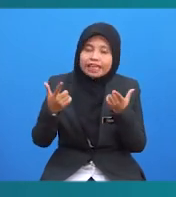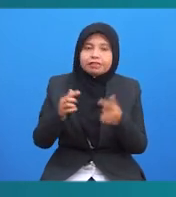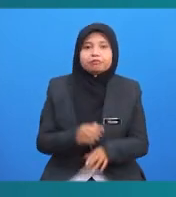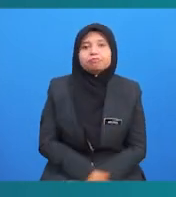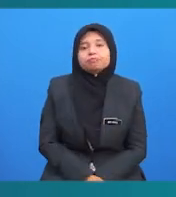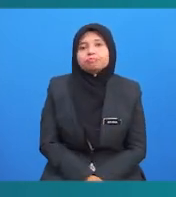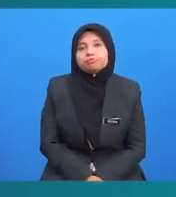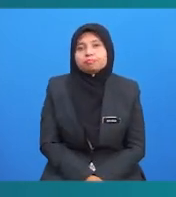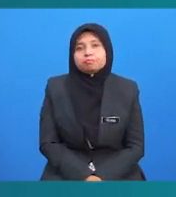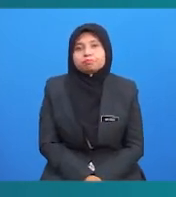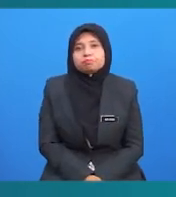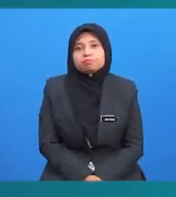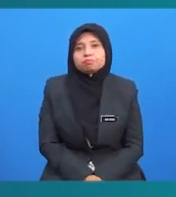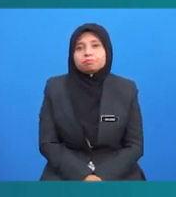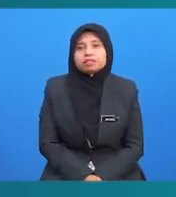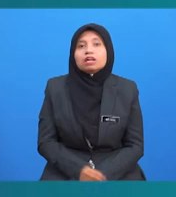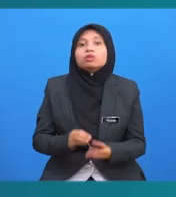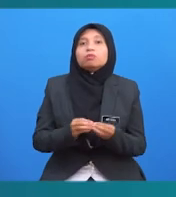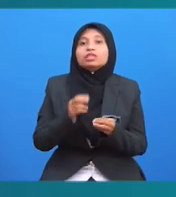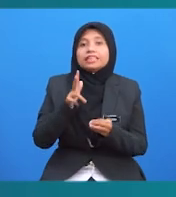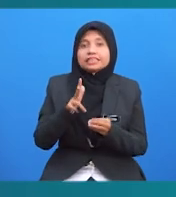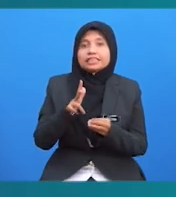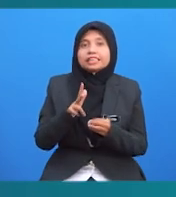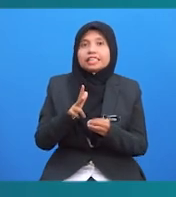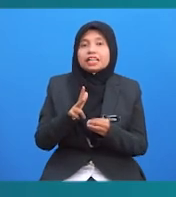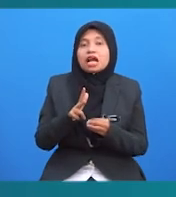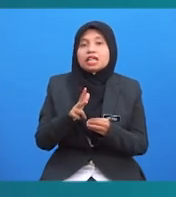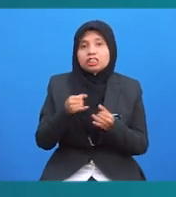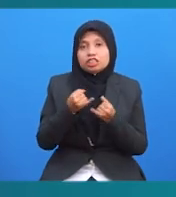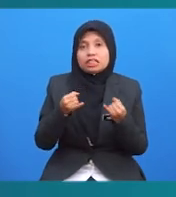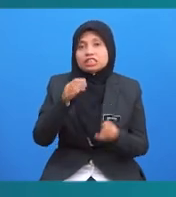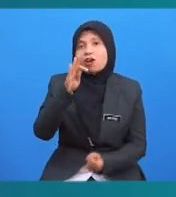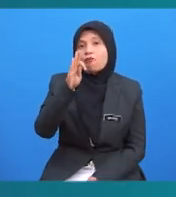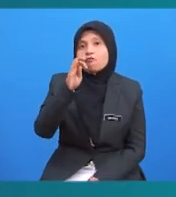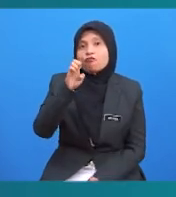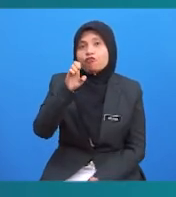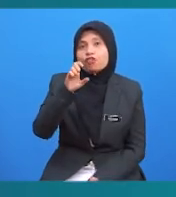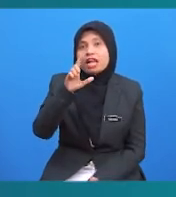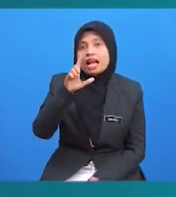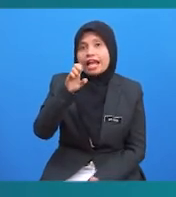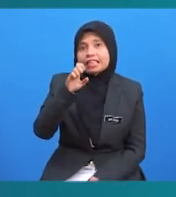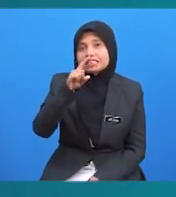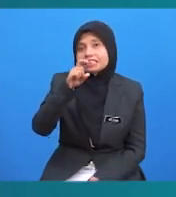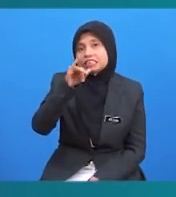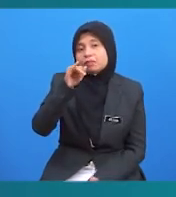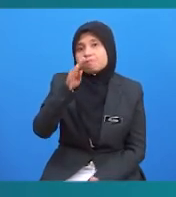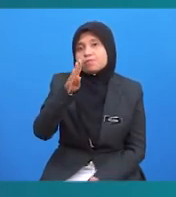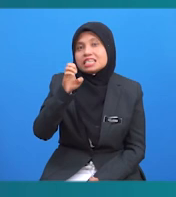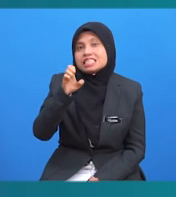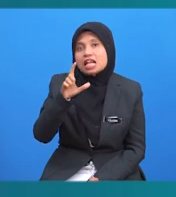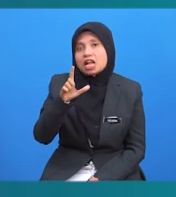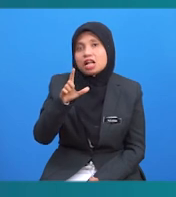DSLR. Dan yang ketiga adalah pemegang jenis fleksibel. Jenis ini